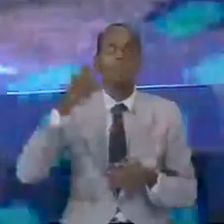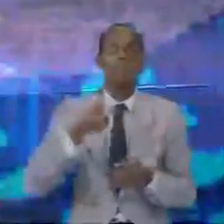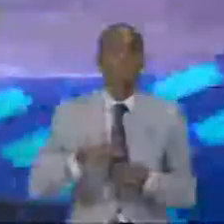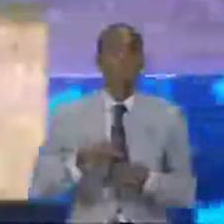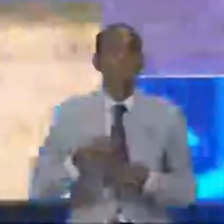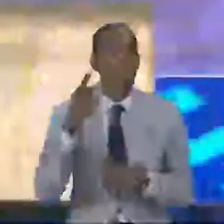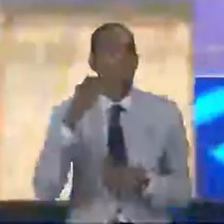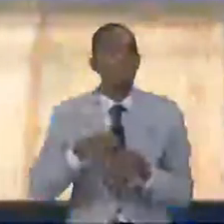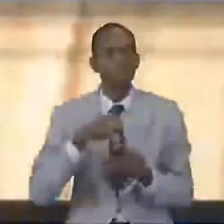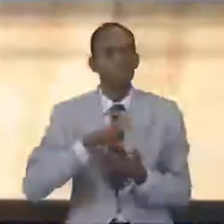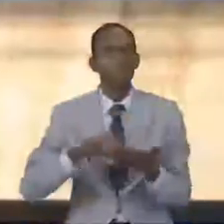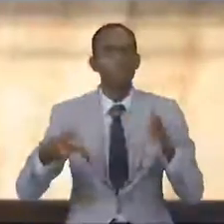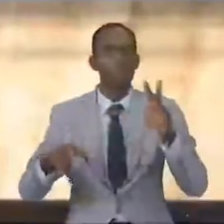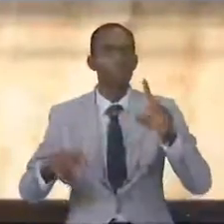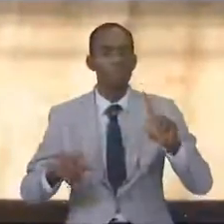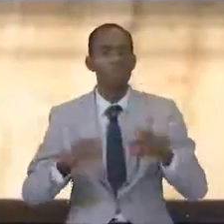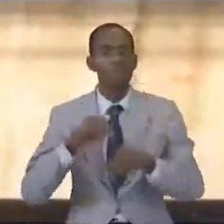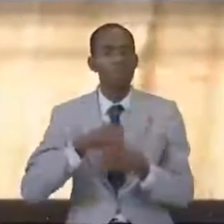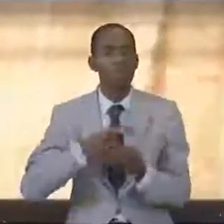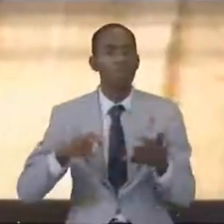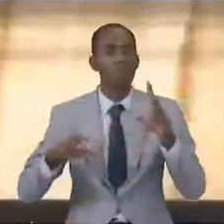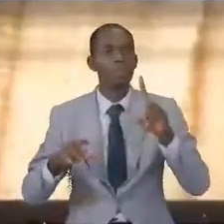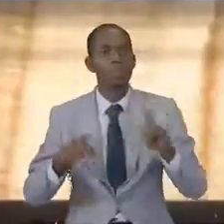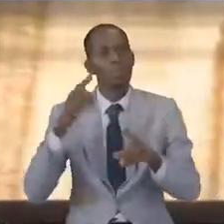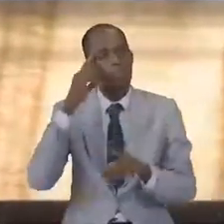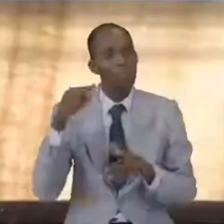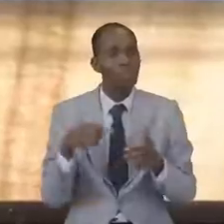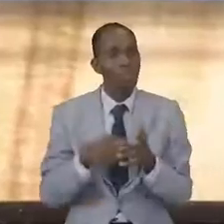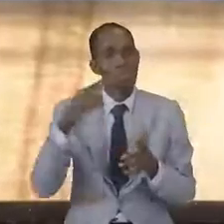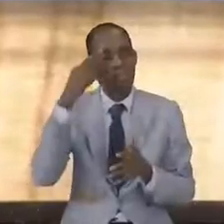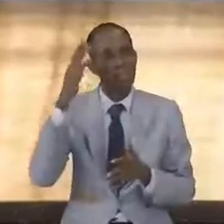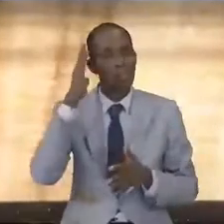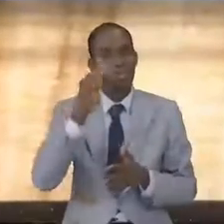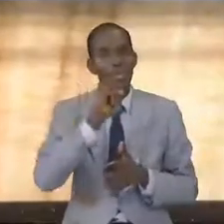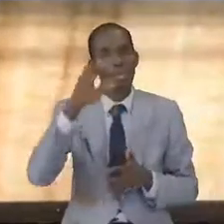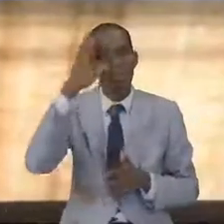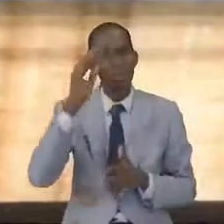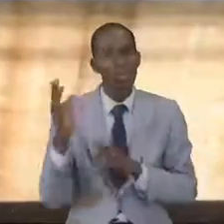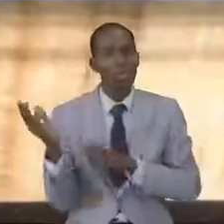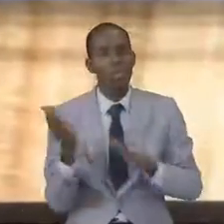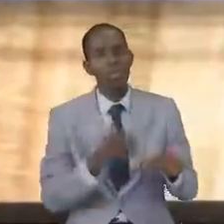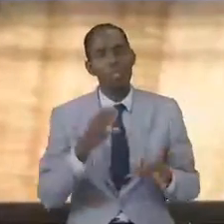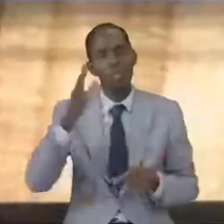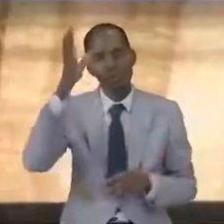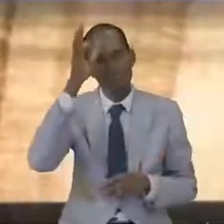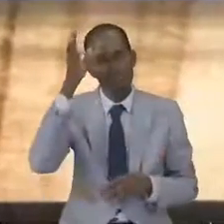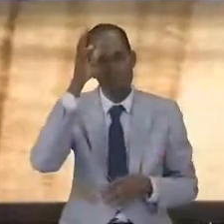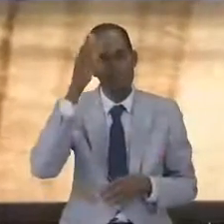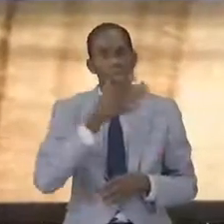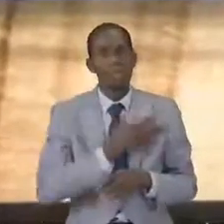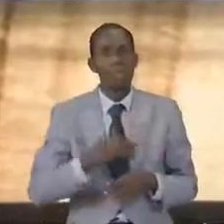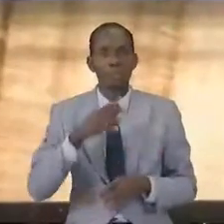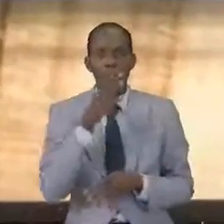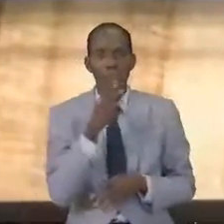verset 31 dans le verset 31 c'est pourquoi l'homme quittera son père et sa mère